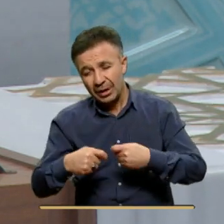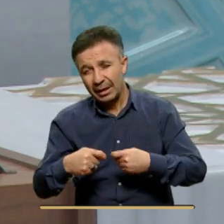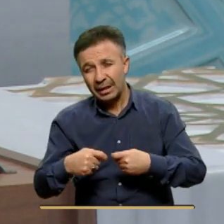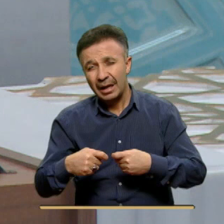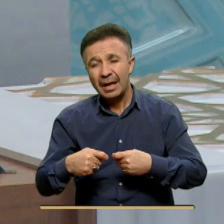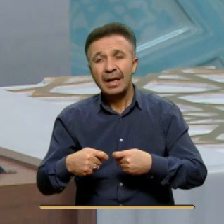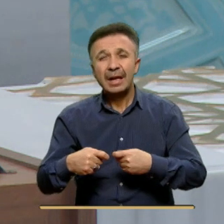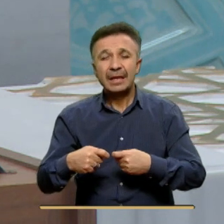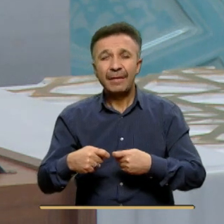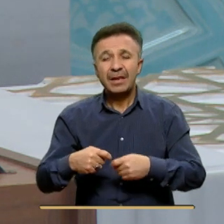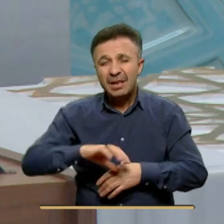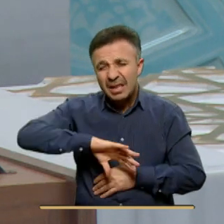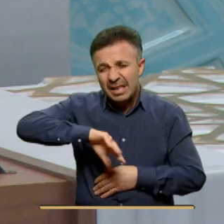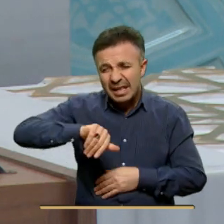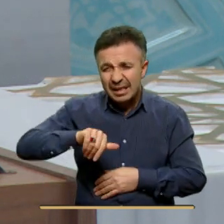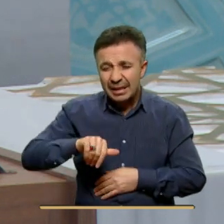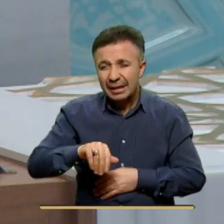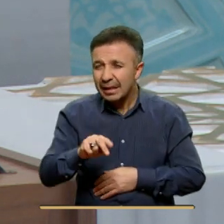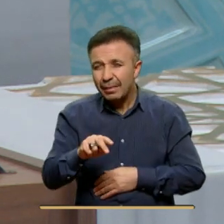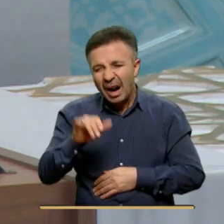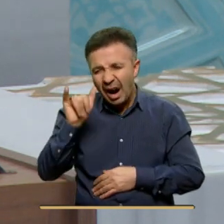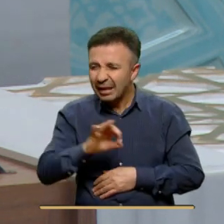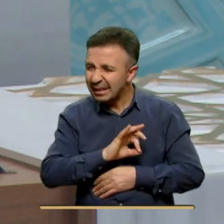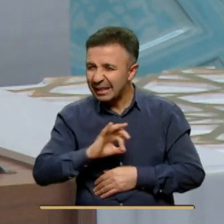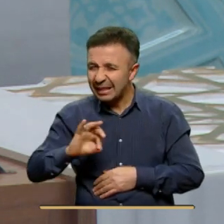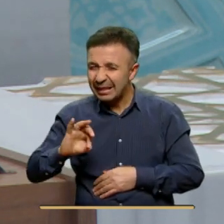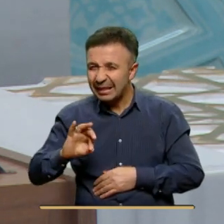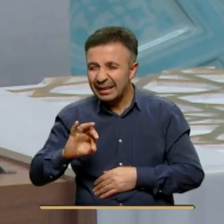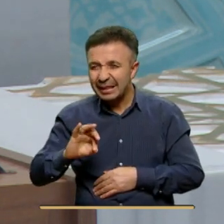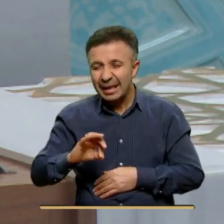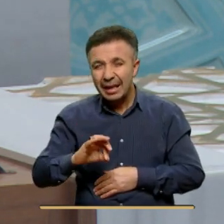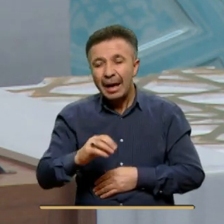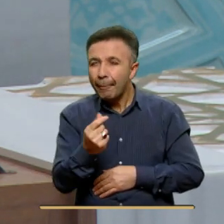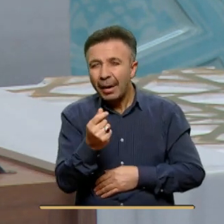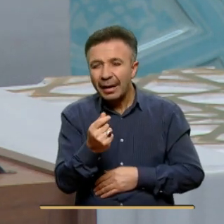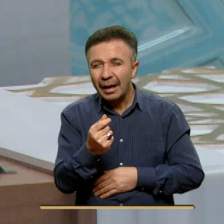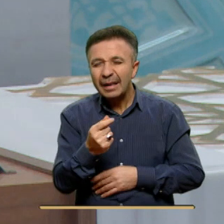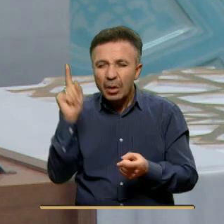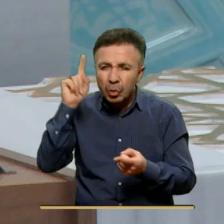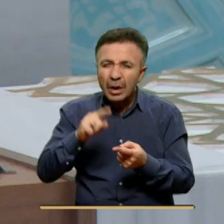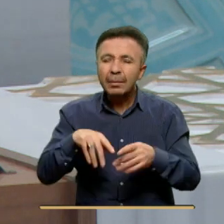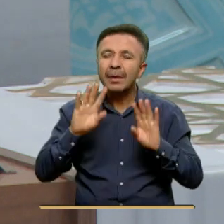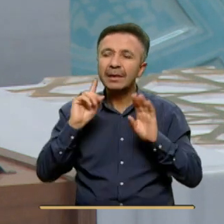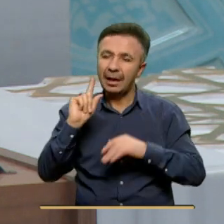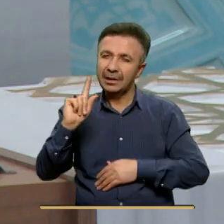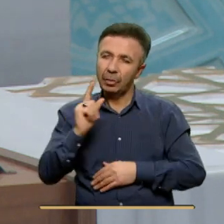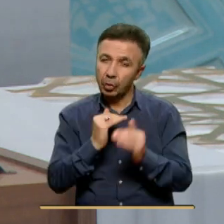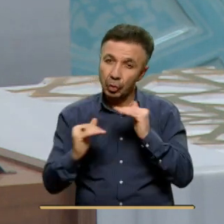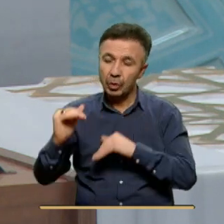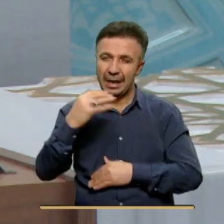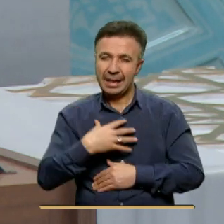gibi haksız kazançlarla tüketmemelidir. Yüce dinimiz